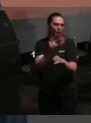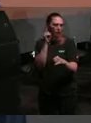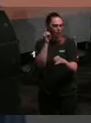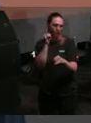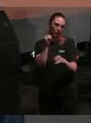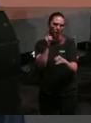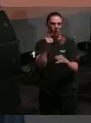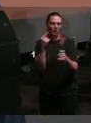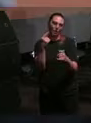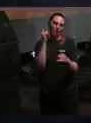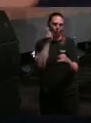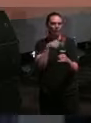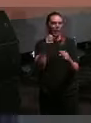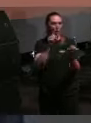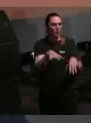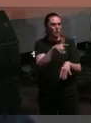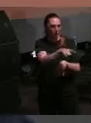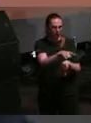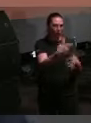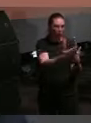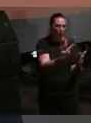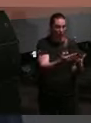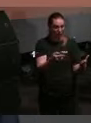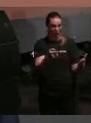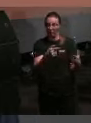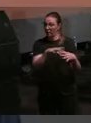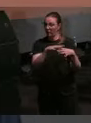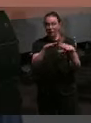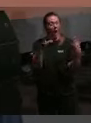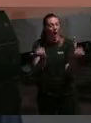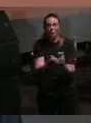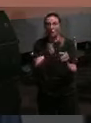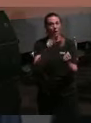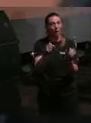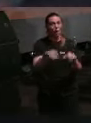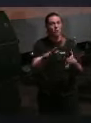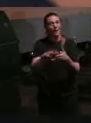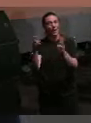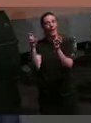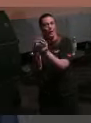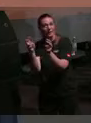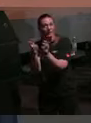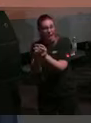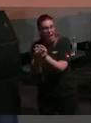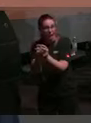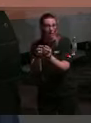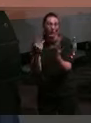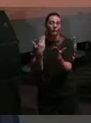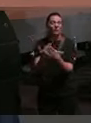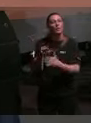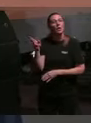at kanskje ikke alt elektrifisering, og hvilke andre muligheter har vi. Jeg nevnte jo blant annet